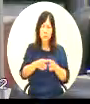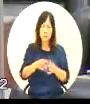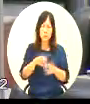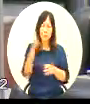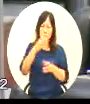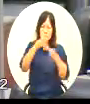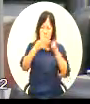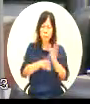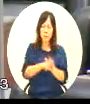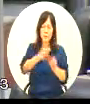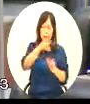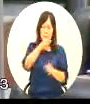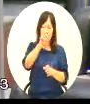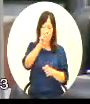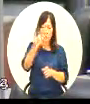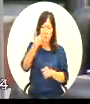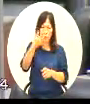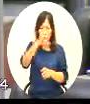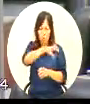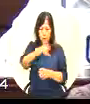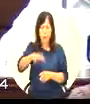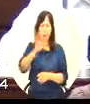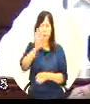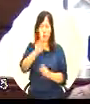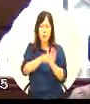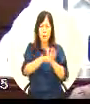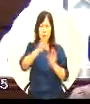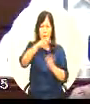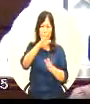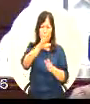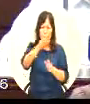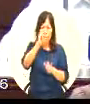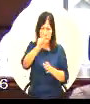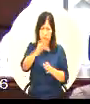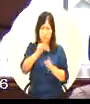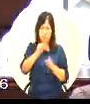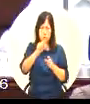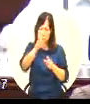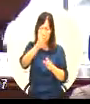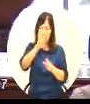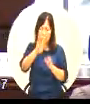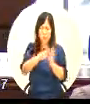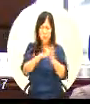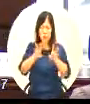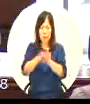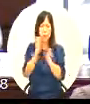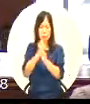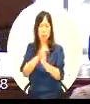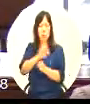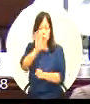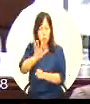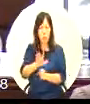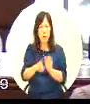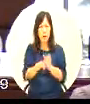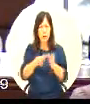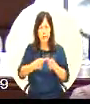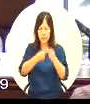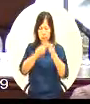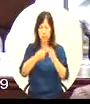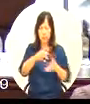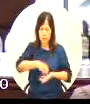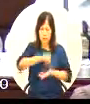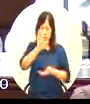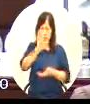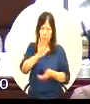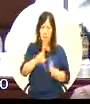个116站，目前是184，已经在营运了， 那先回答高员刚第一个提到的，就